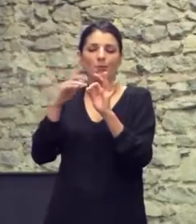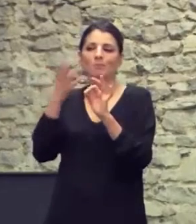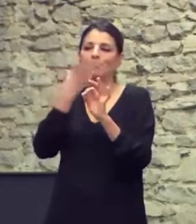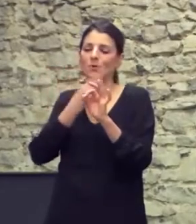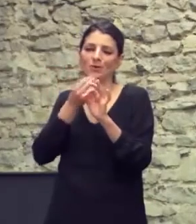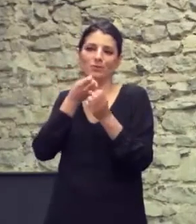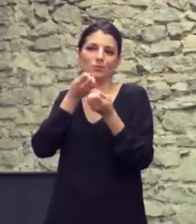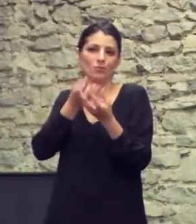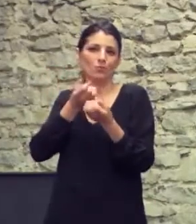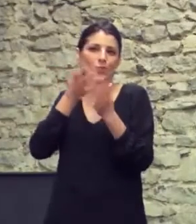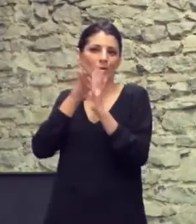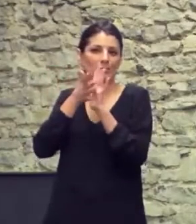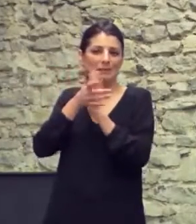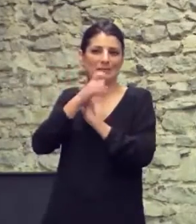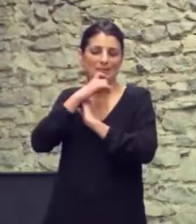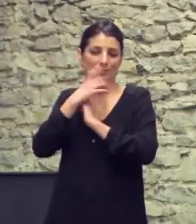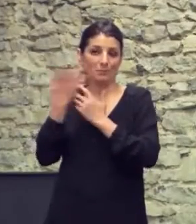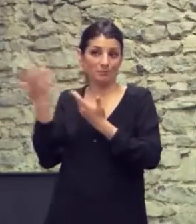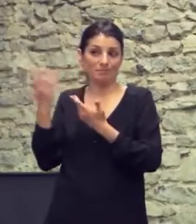kontatzen duen, ez?